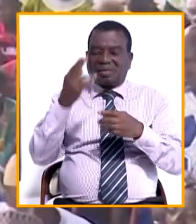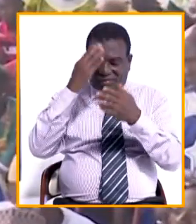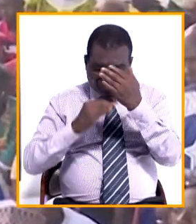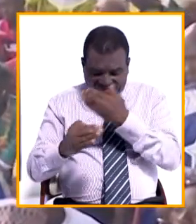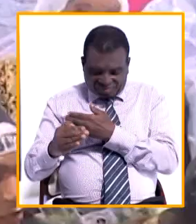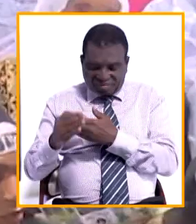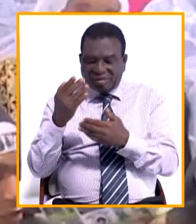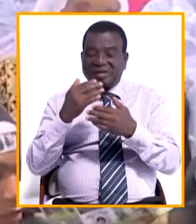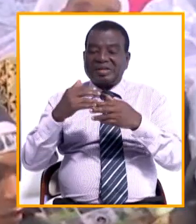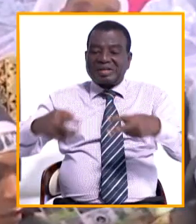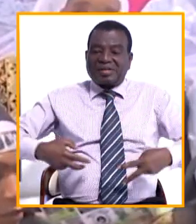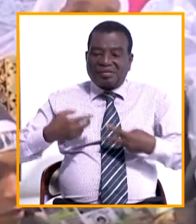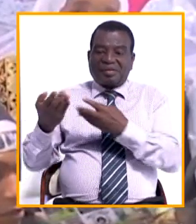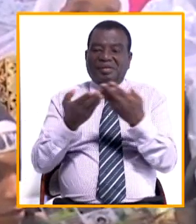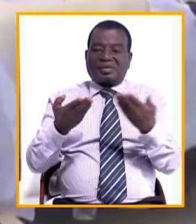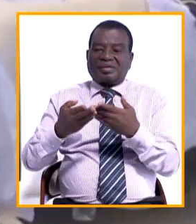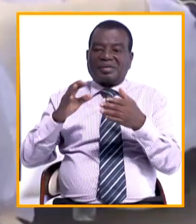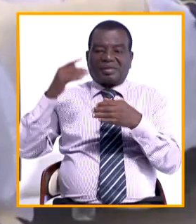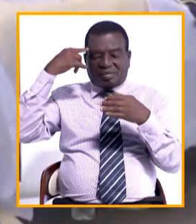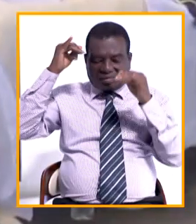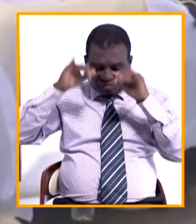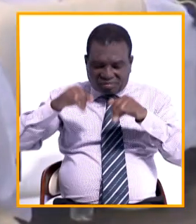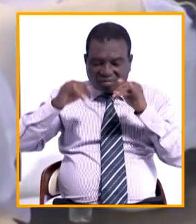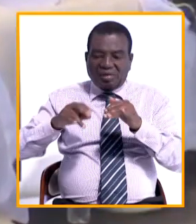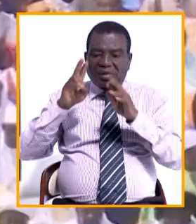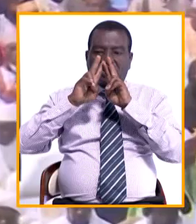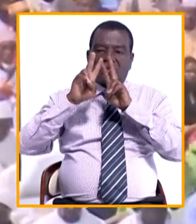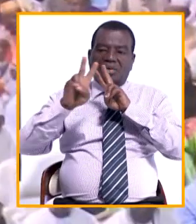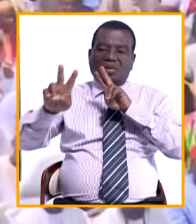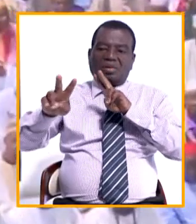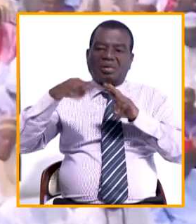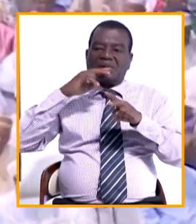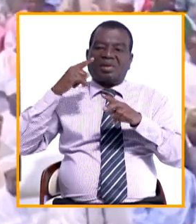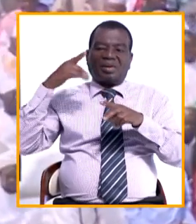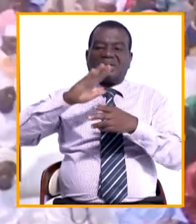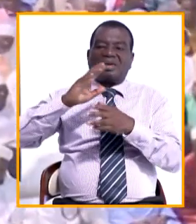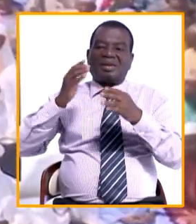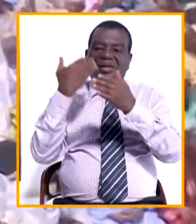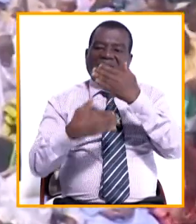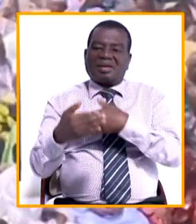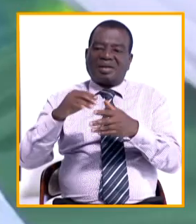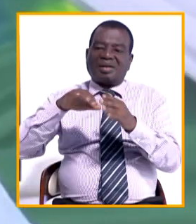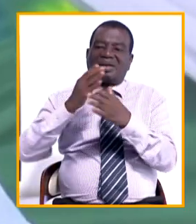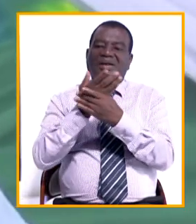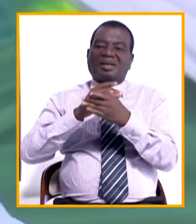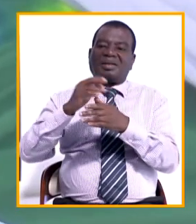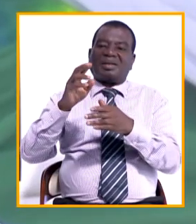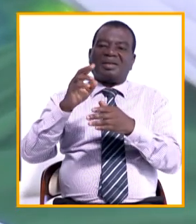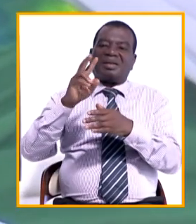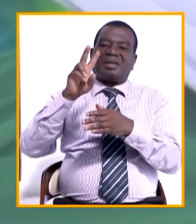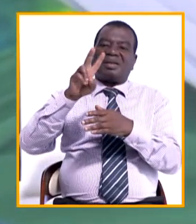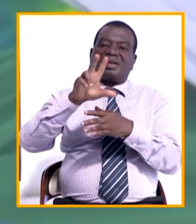au service et au rayonnement de l'islam. Le prophète Mahomet serait né entre les années 569